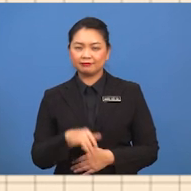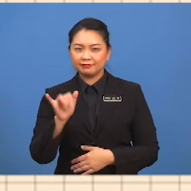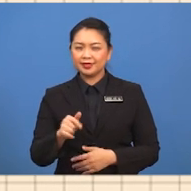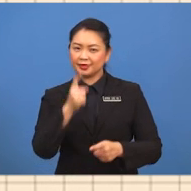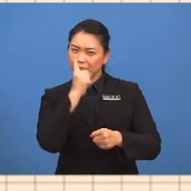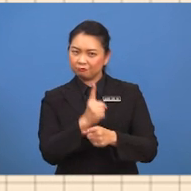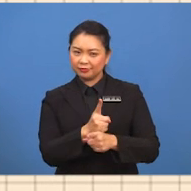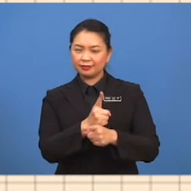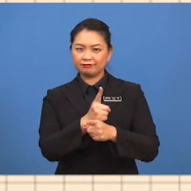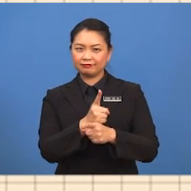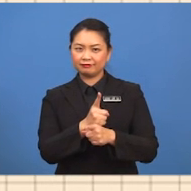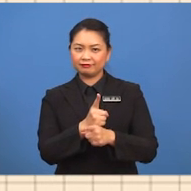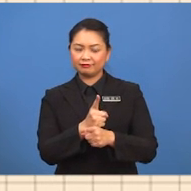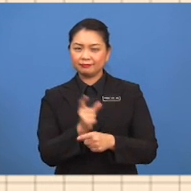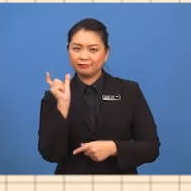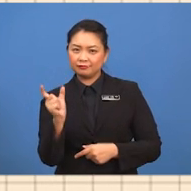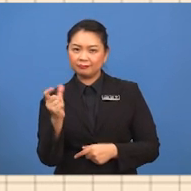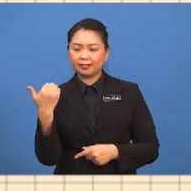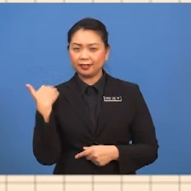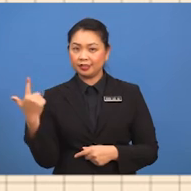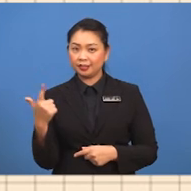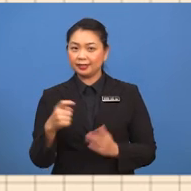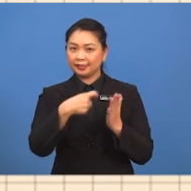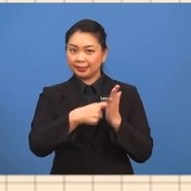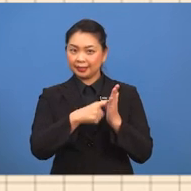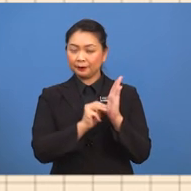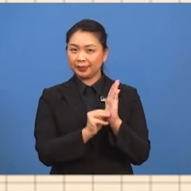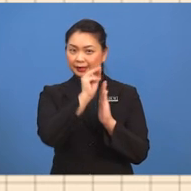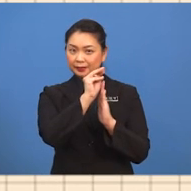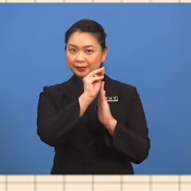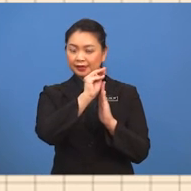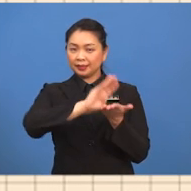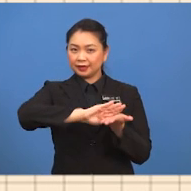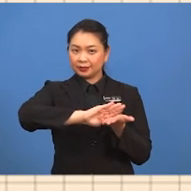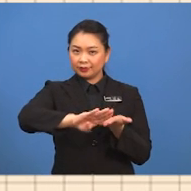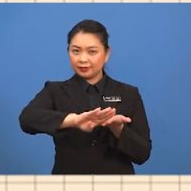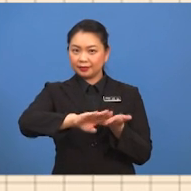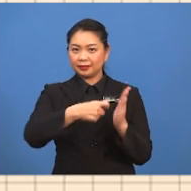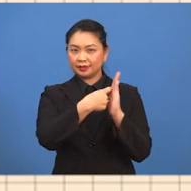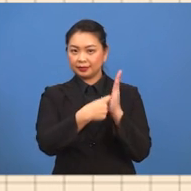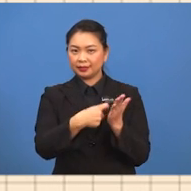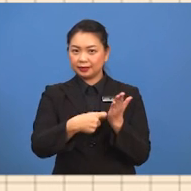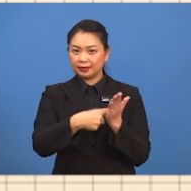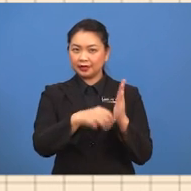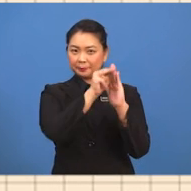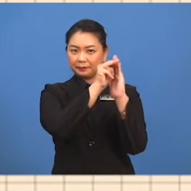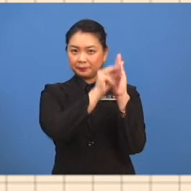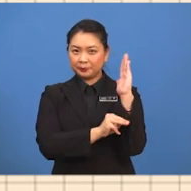Ya, tepat sekali. Julat ialah nilai maksimum tolak nilai